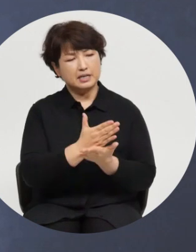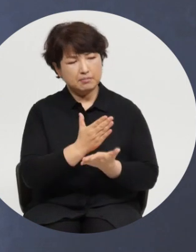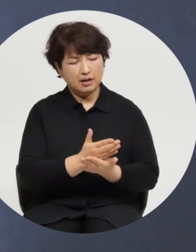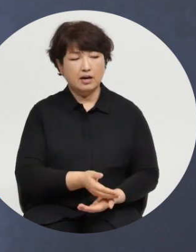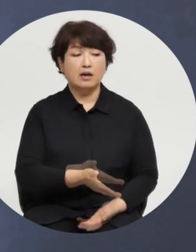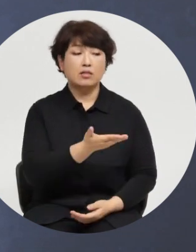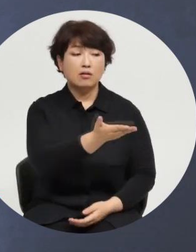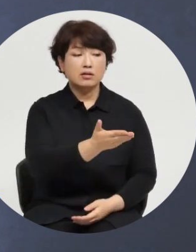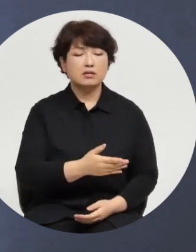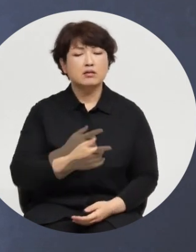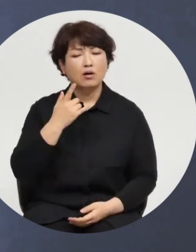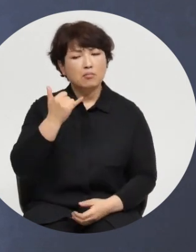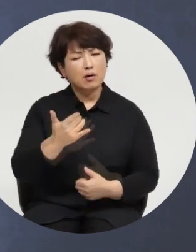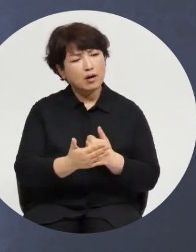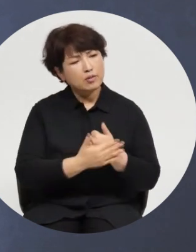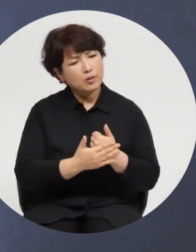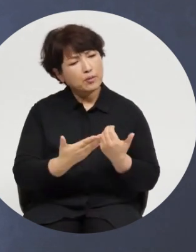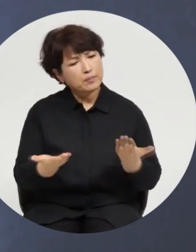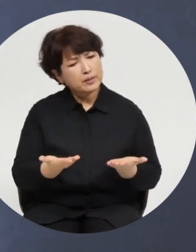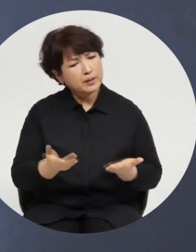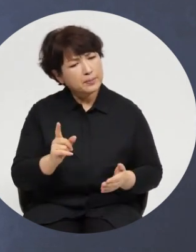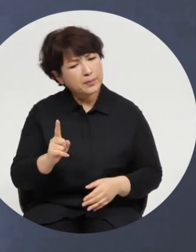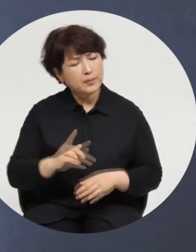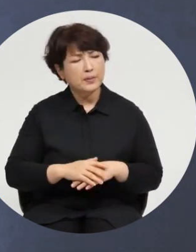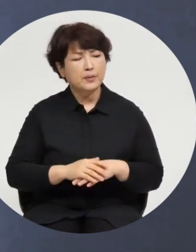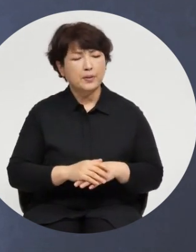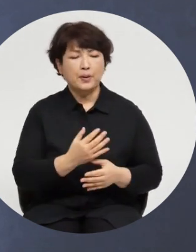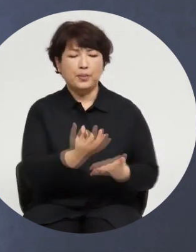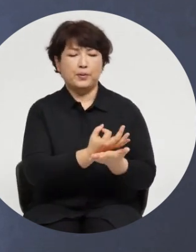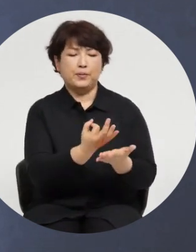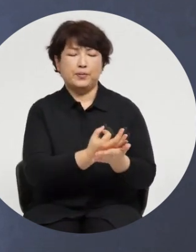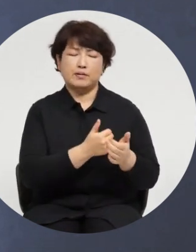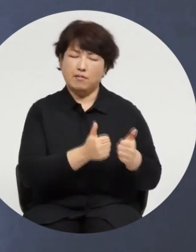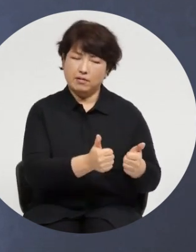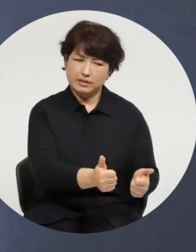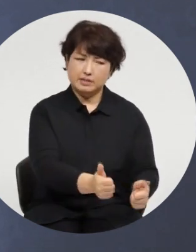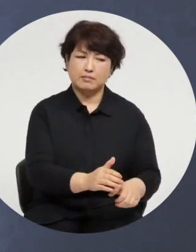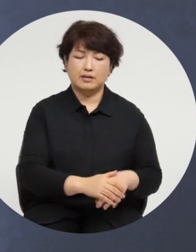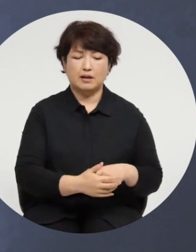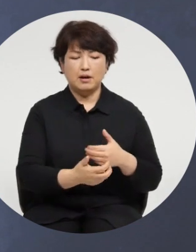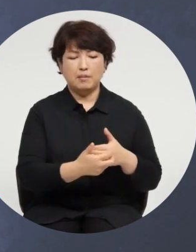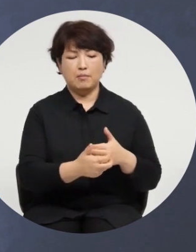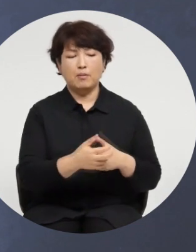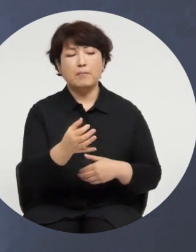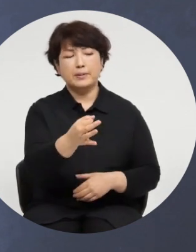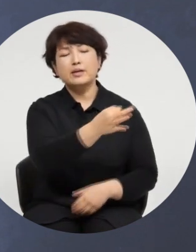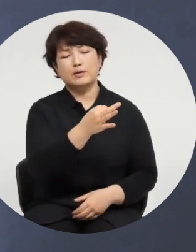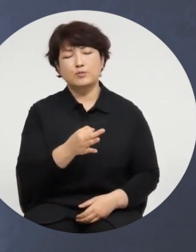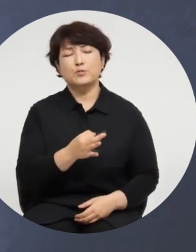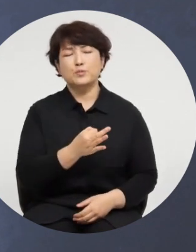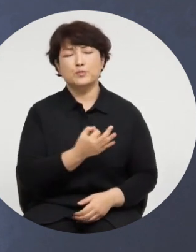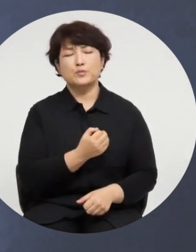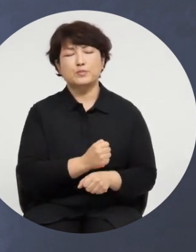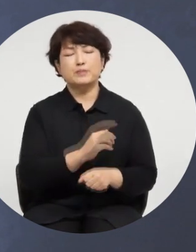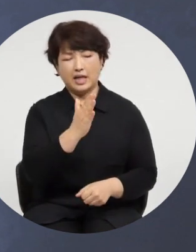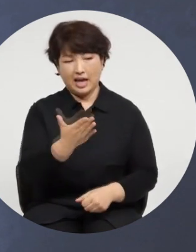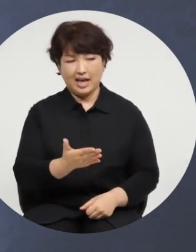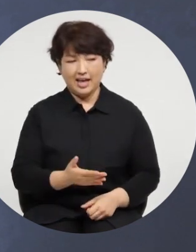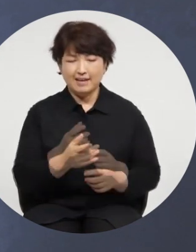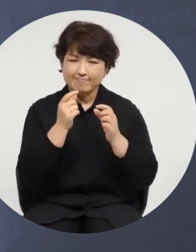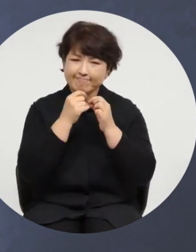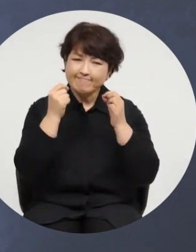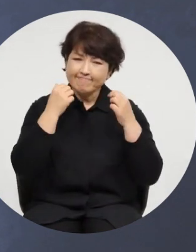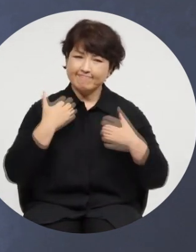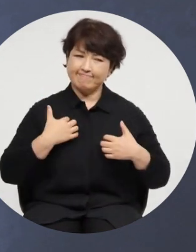하지마 아 그거는 뭐 뭐 도울 일이 있다면 도 이나 열심히 발아가 병원비는 좀더 이렇게